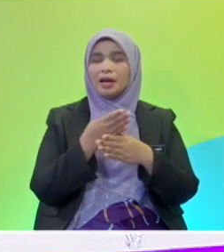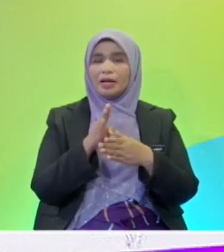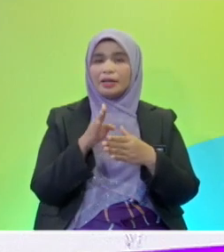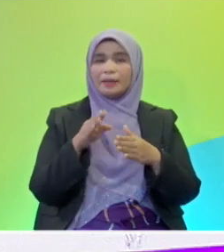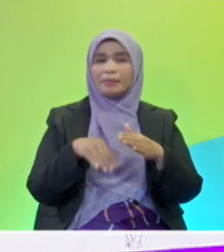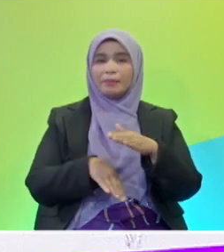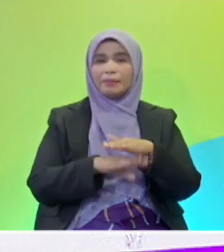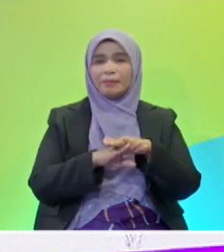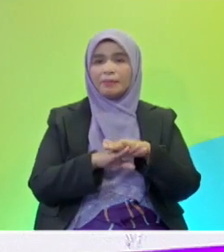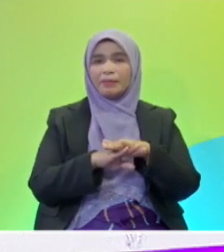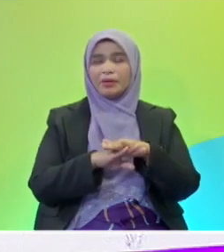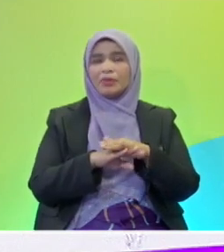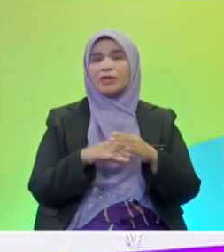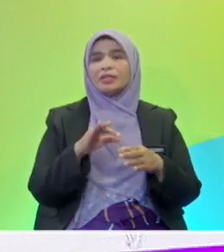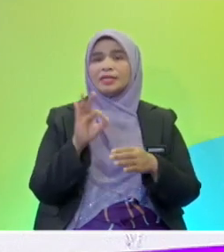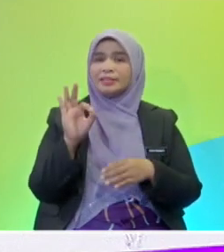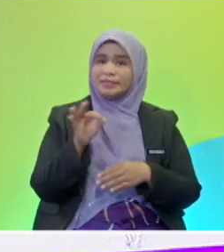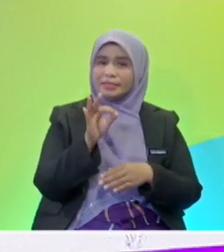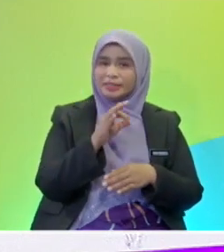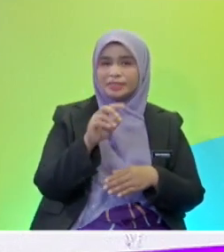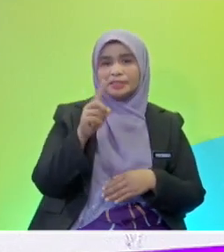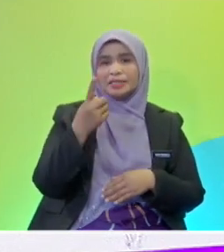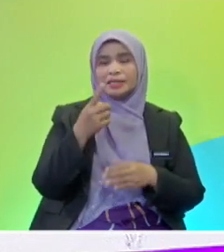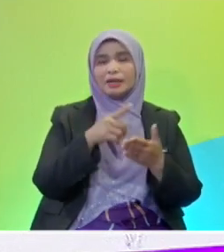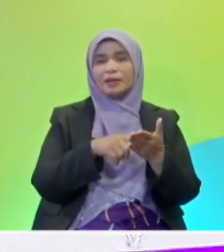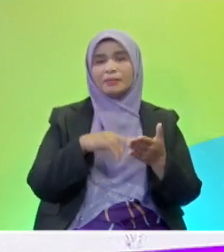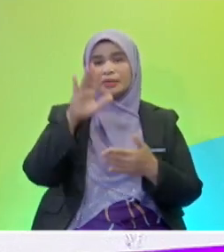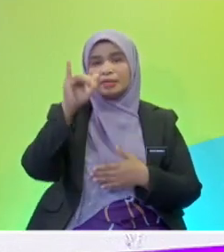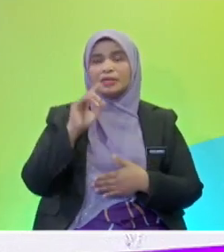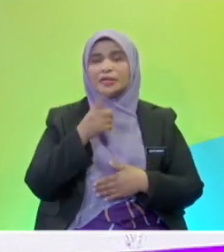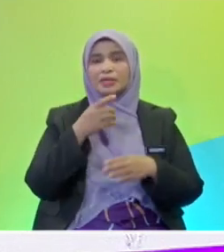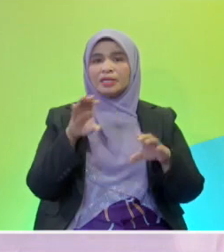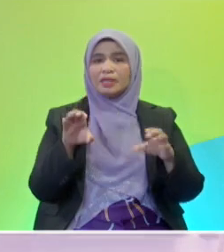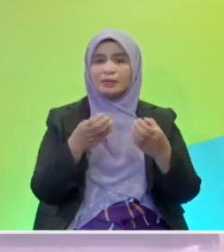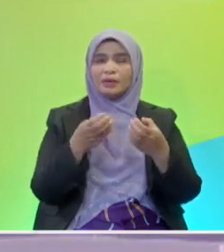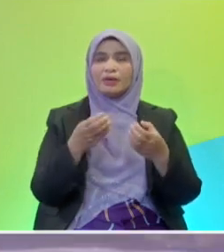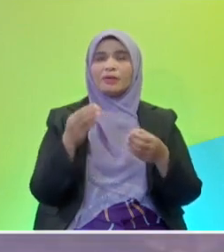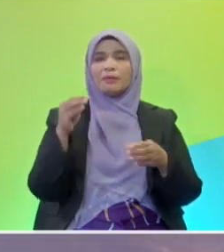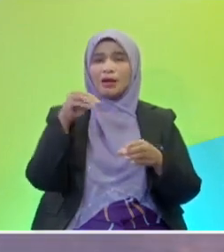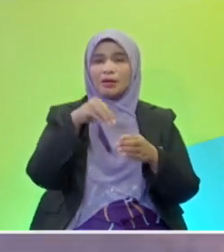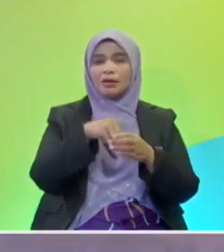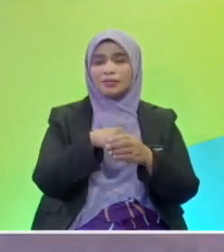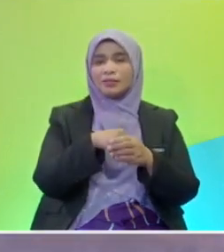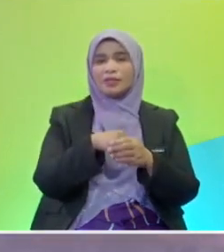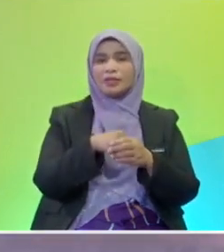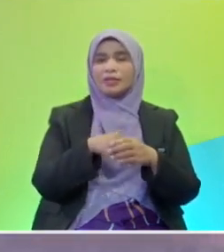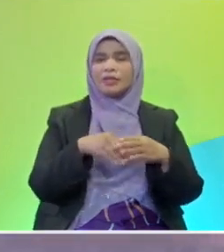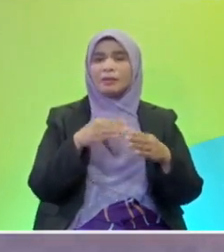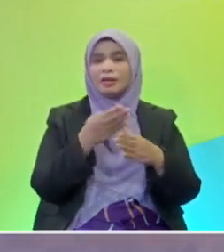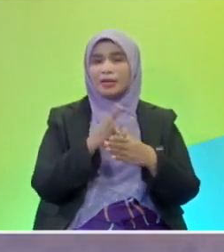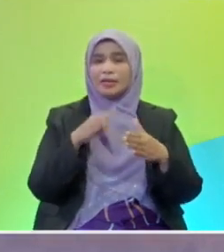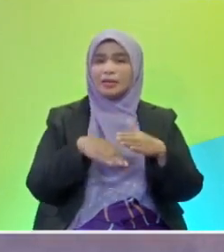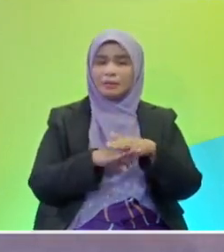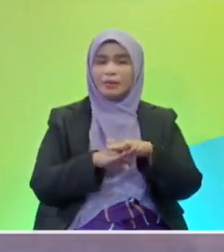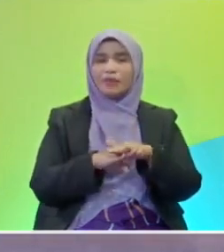masukkan tarik okey apa kita buat okey kita masuk bahagian bawah belakang okey